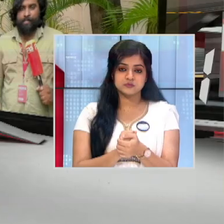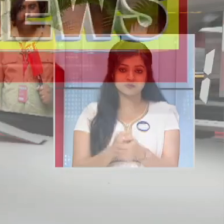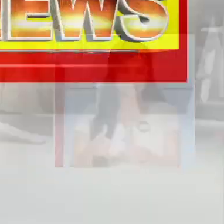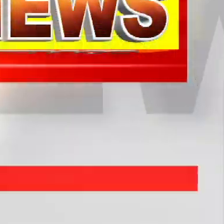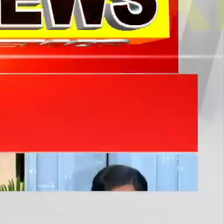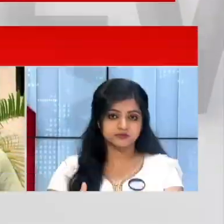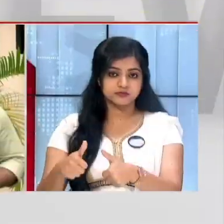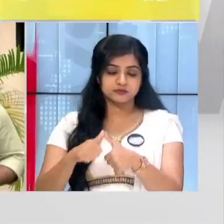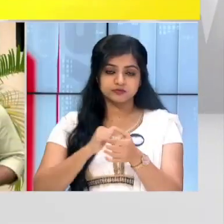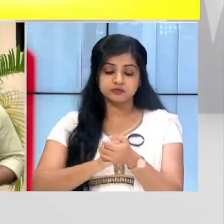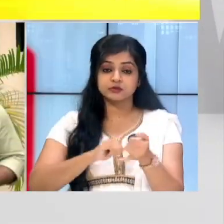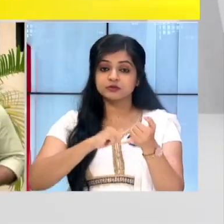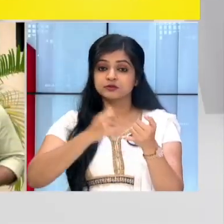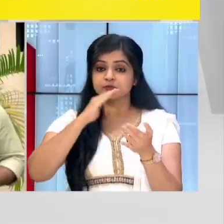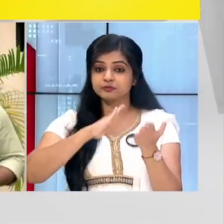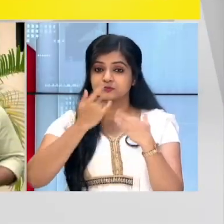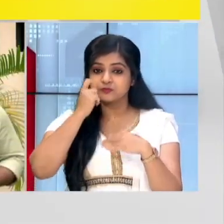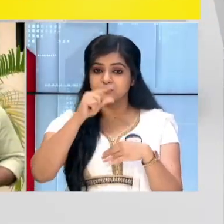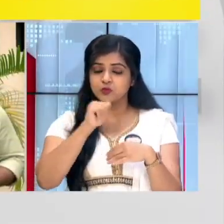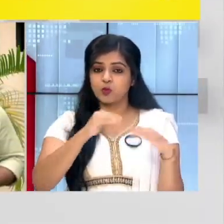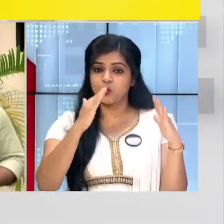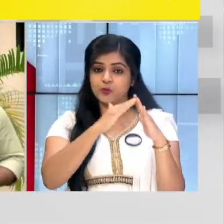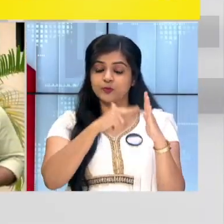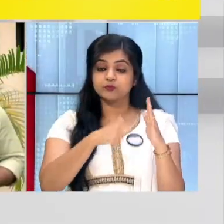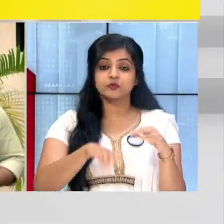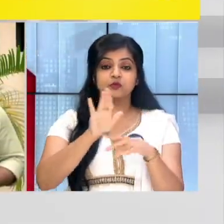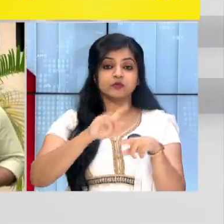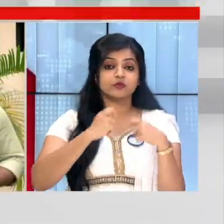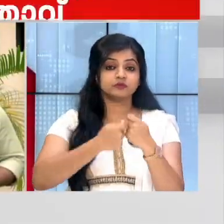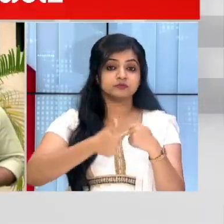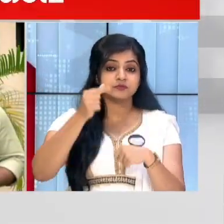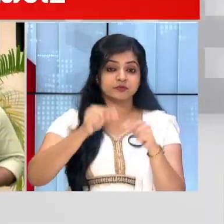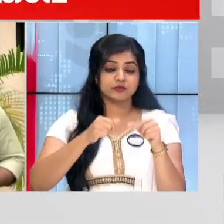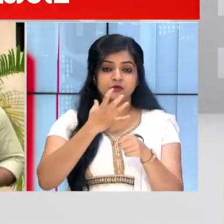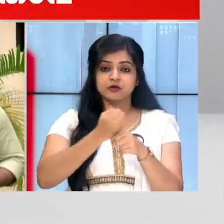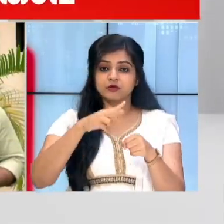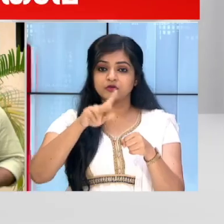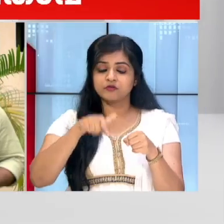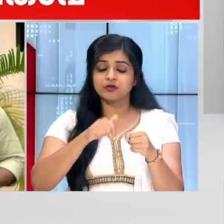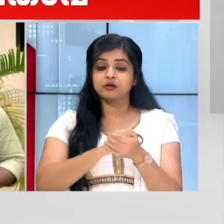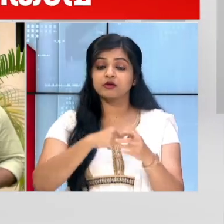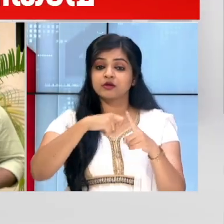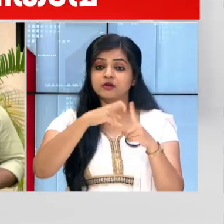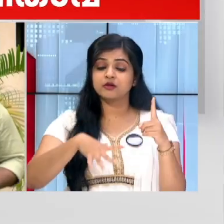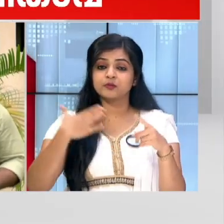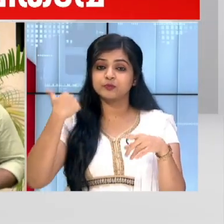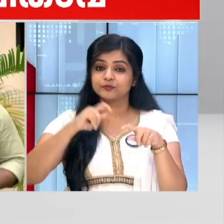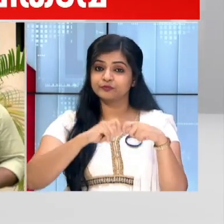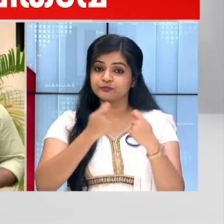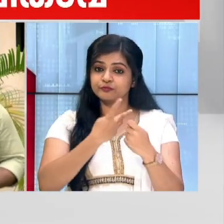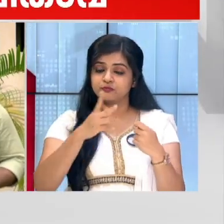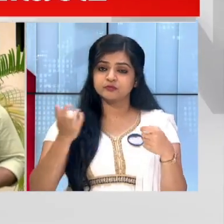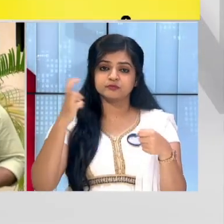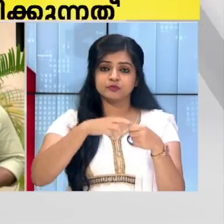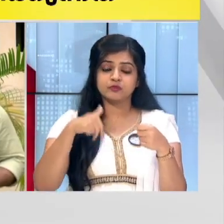പ്രവിത, സിദ്ധാർത്ഥിന്റെ വീട്ടിലേക്ക് കോൺഗ്രസ് നേതാക്കൾ, ഗവർണർ, അതുപോലെ സംസ്ഥാന മന്ത്രിസഭയുടെ ഭാഗമായിട്ടുള്ള മന്ത്രിമാരൊക്കെ എത്തുന്നുണ്ട്.